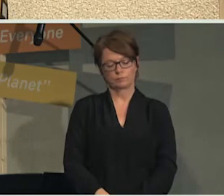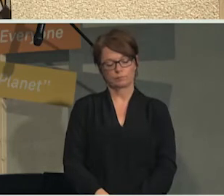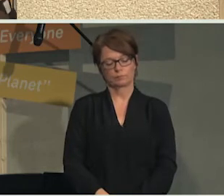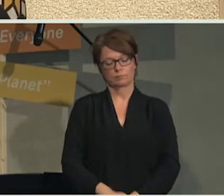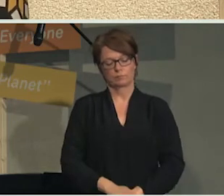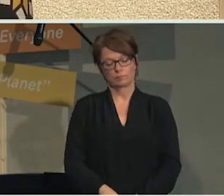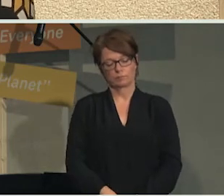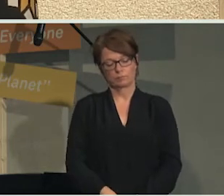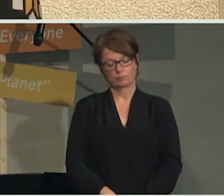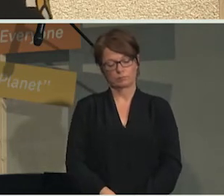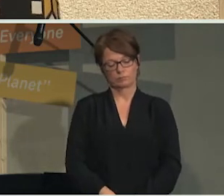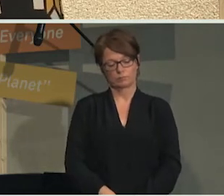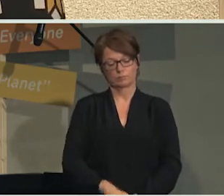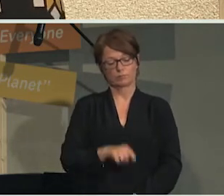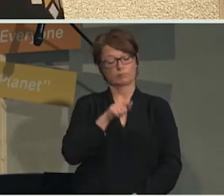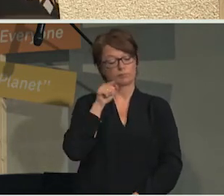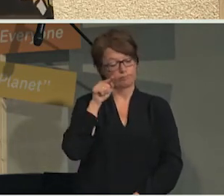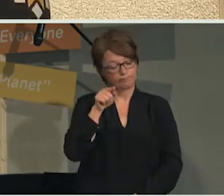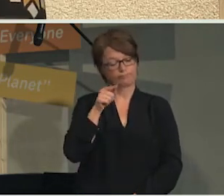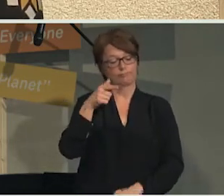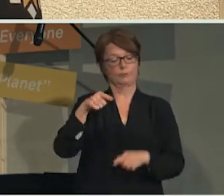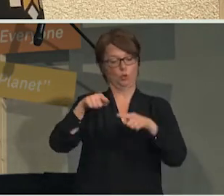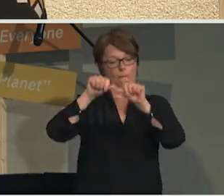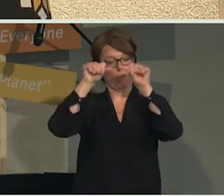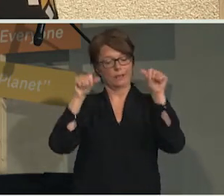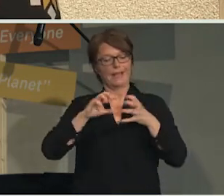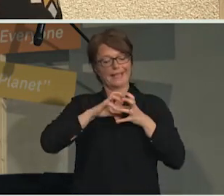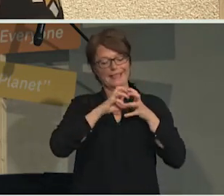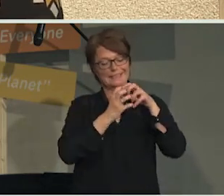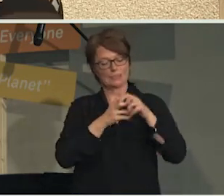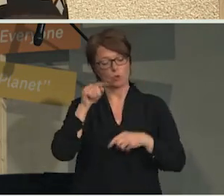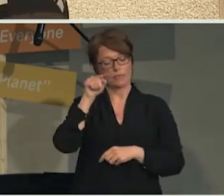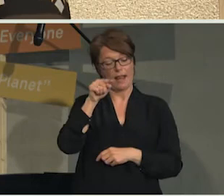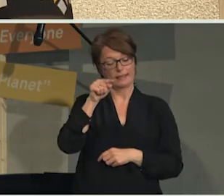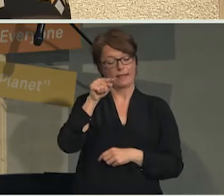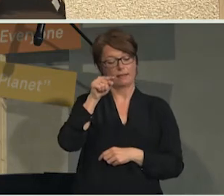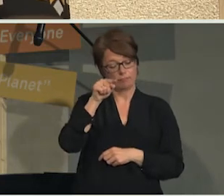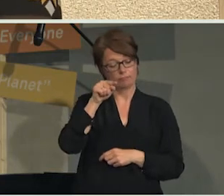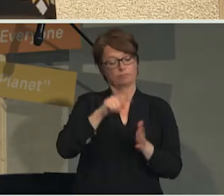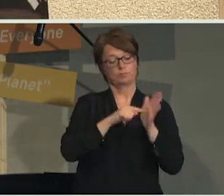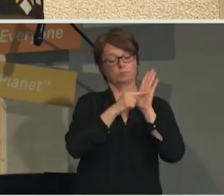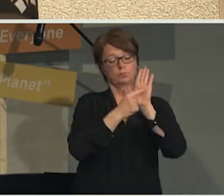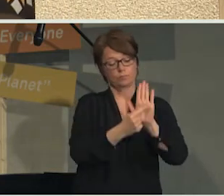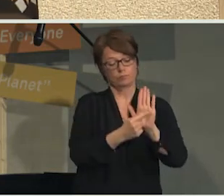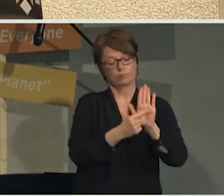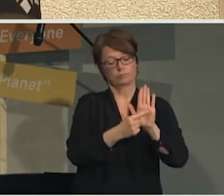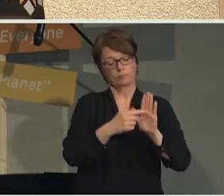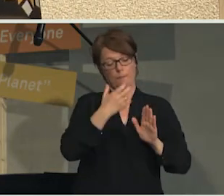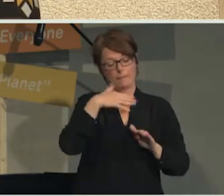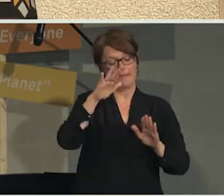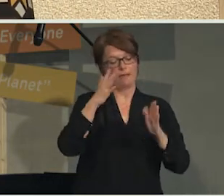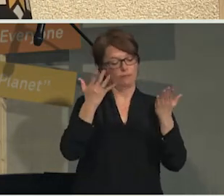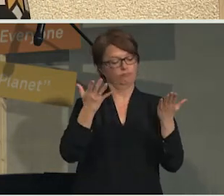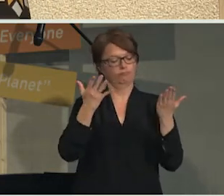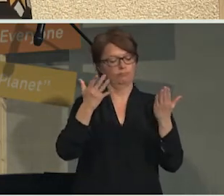nicht nur, sie wirken reziprok. Wenn wir über Gerechtigkeit sprechen, so sagt sie, müssen wir also über